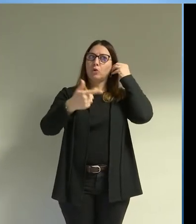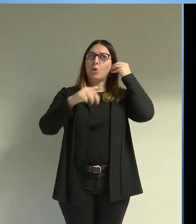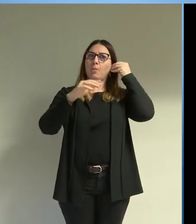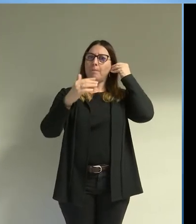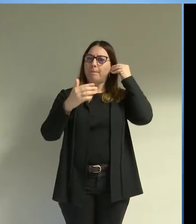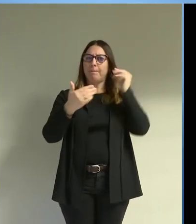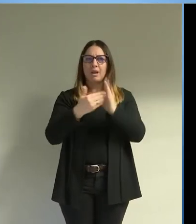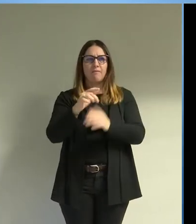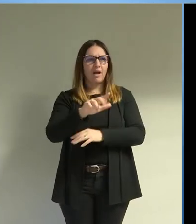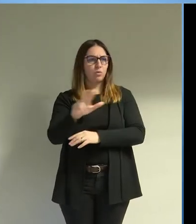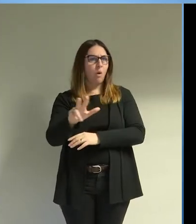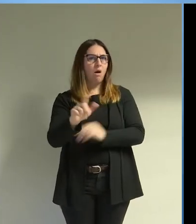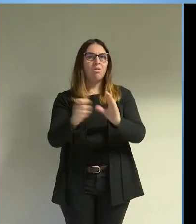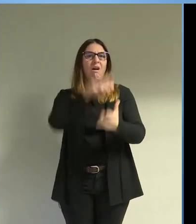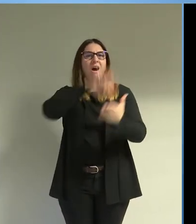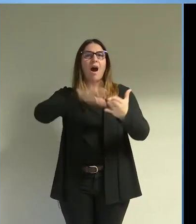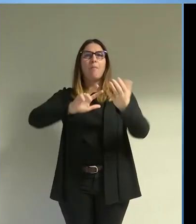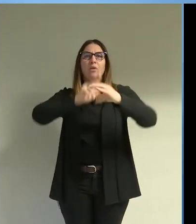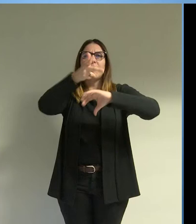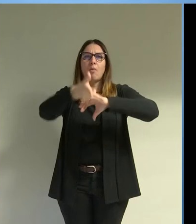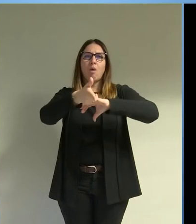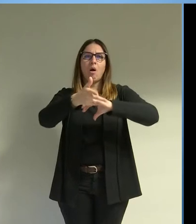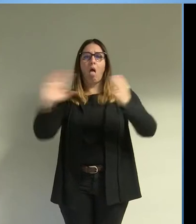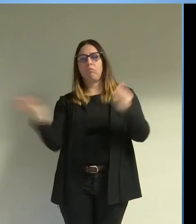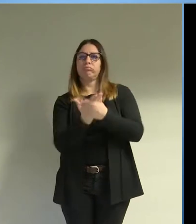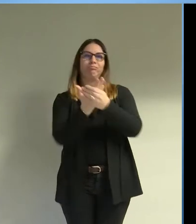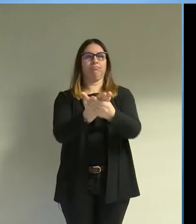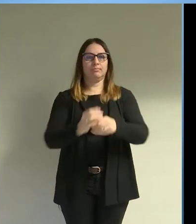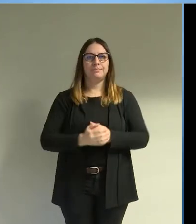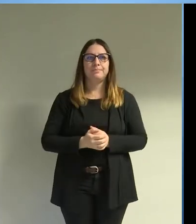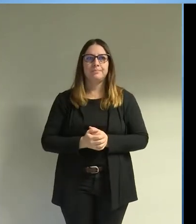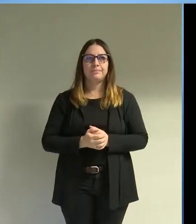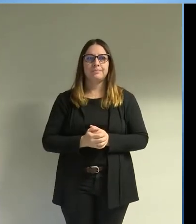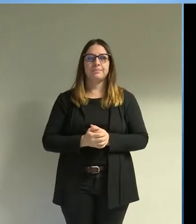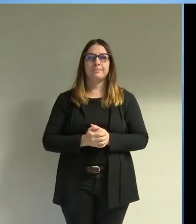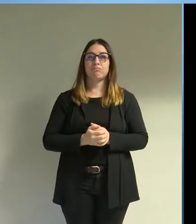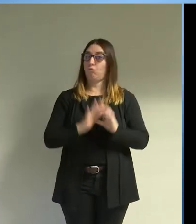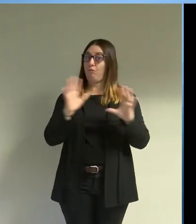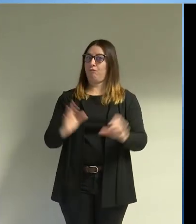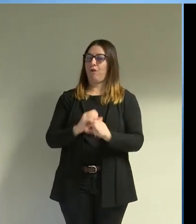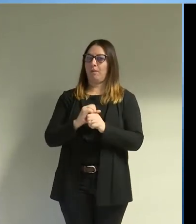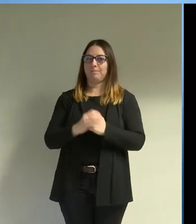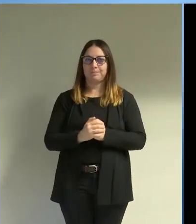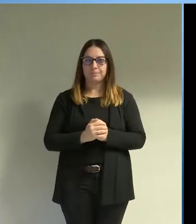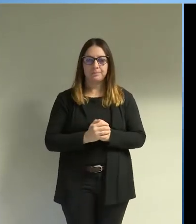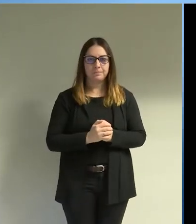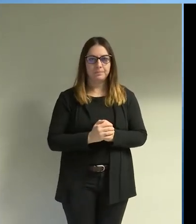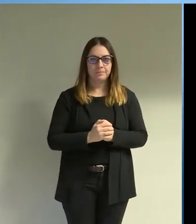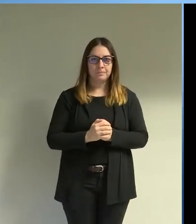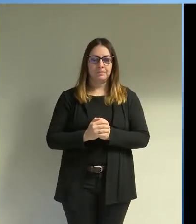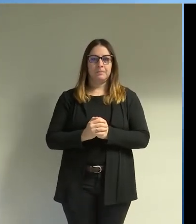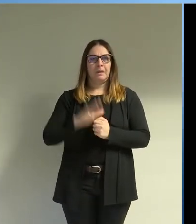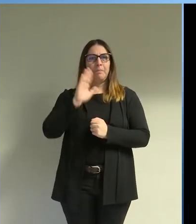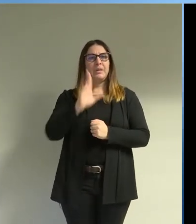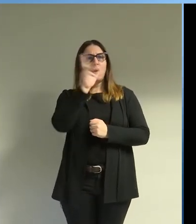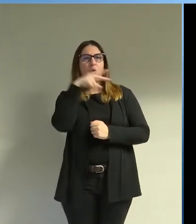sera je pense lors du rapport développement durable libre avec voilà alors face aux défis l'anthropocène nous